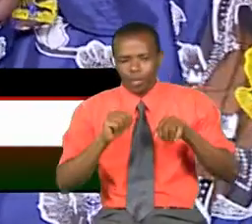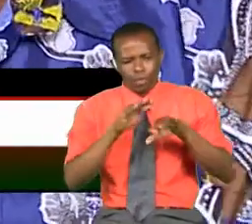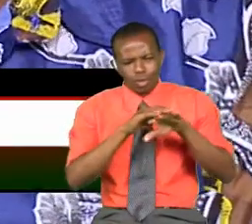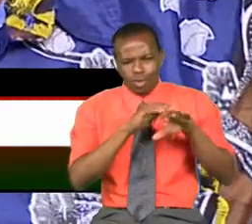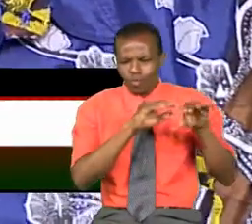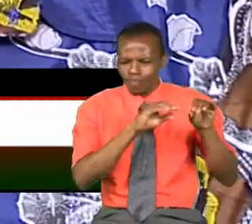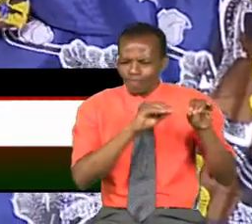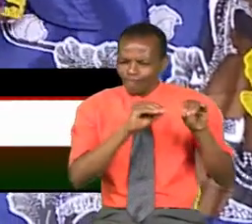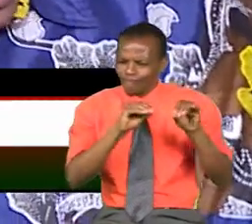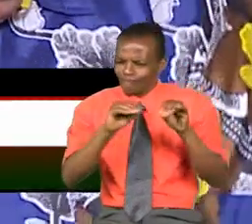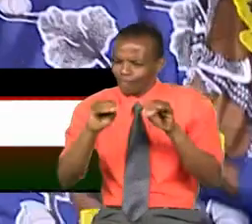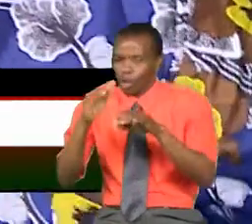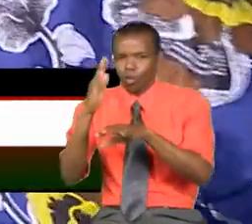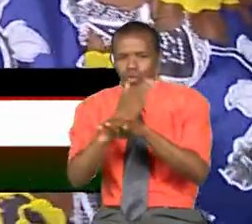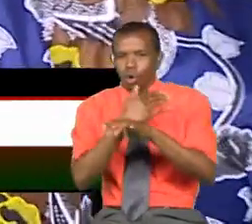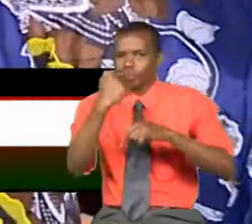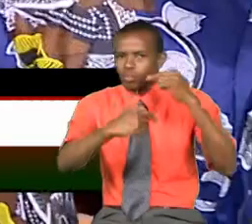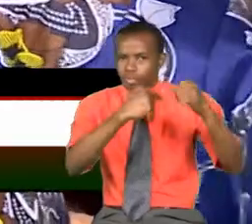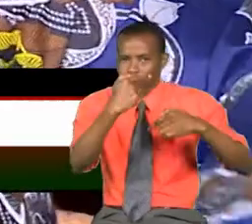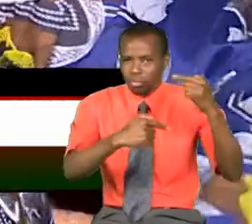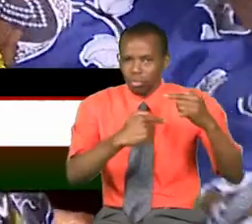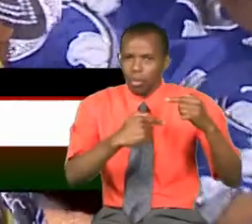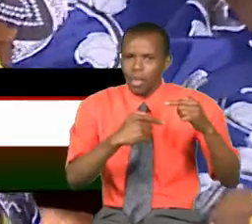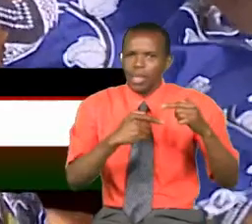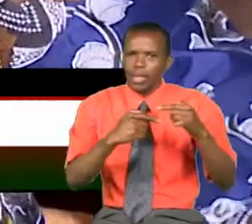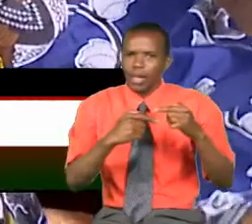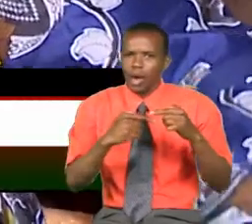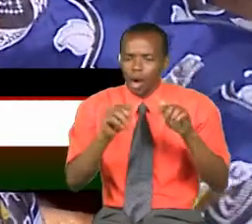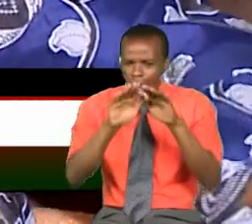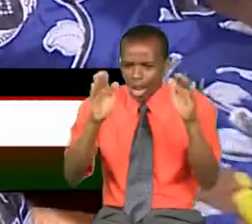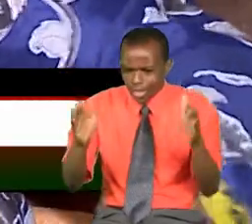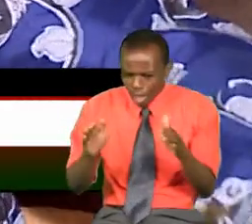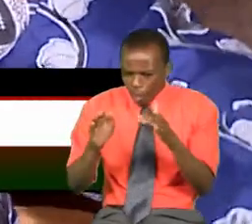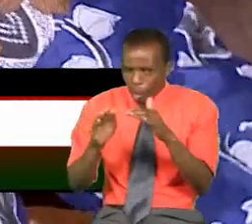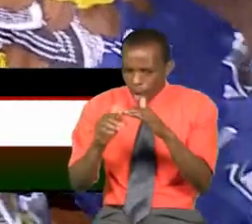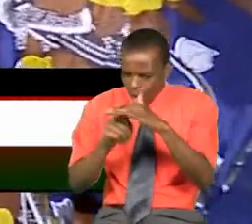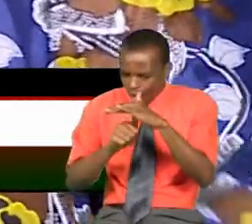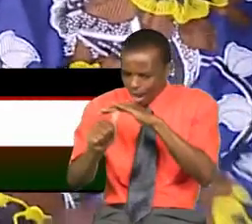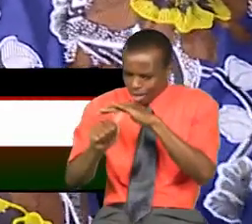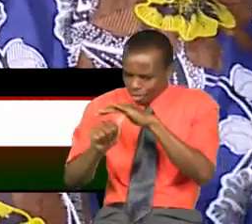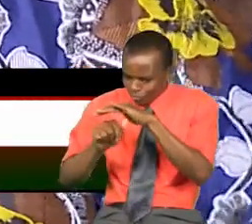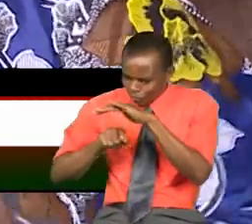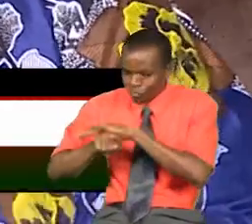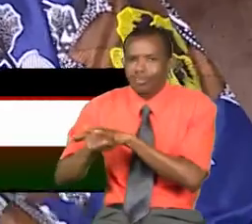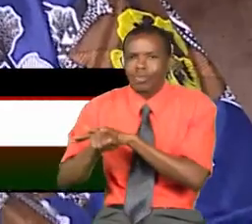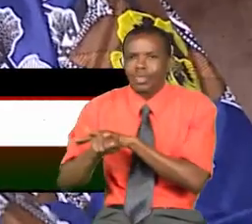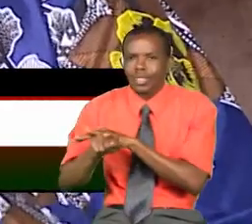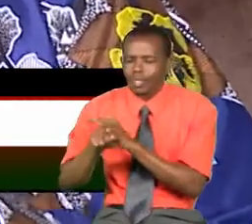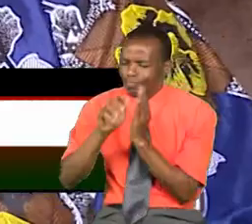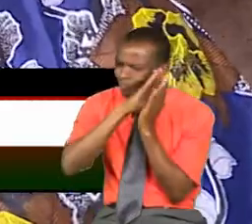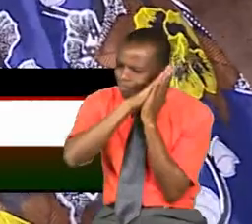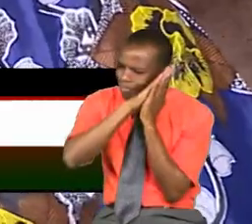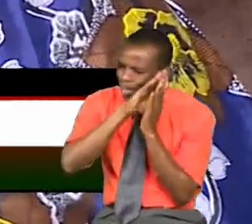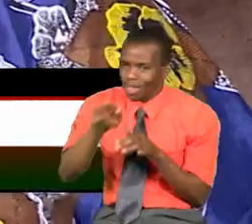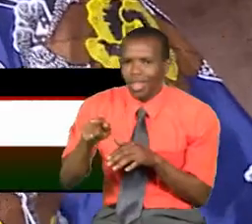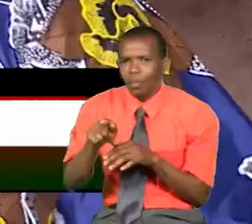polepole, nikawacha wimbo ukiendelea, nikaenda chini ya meza katika one of the studios. Hapo chini ya meza nikalala hapo for